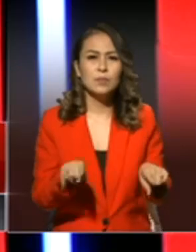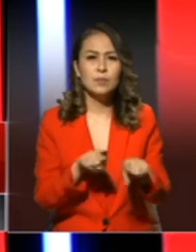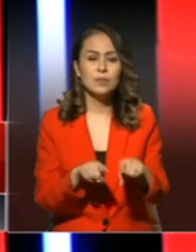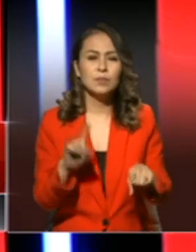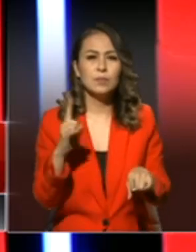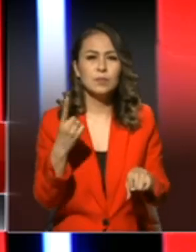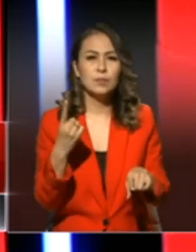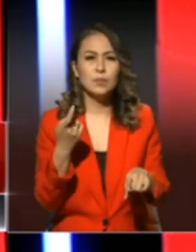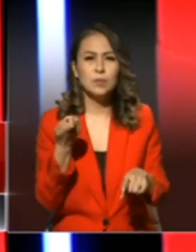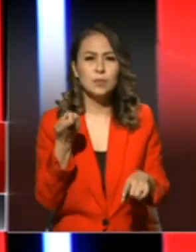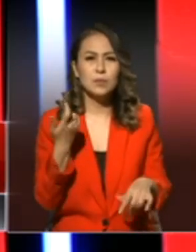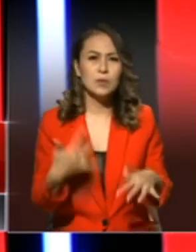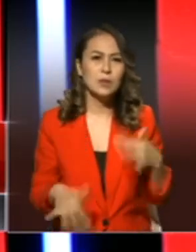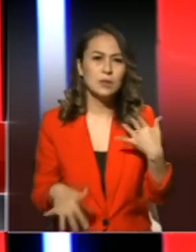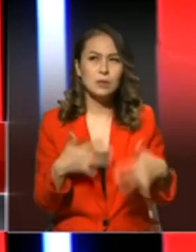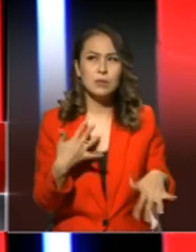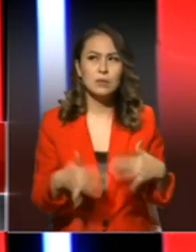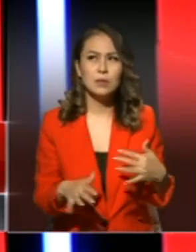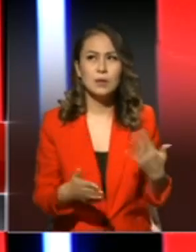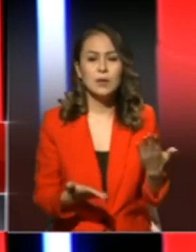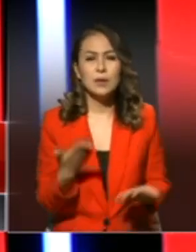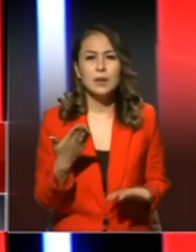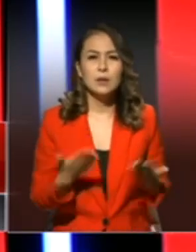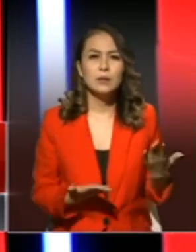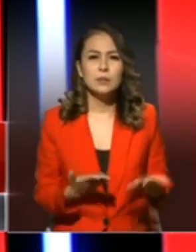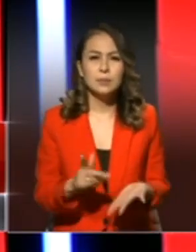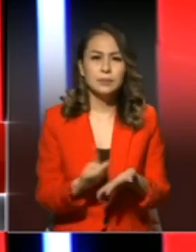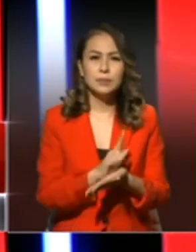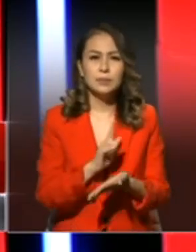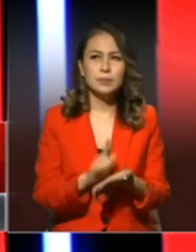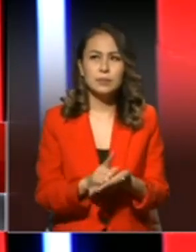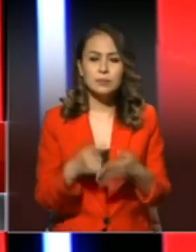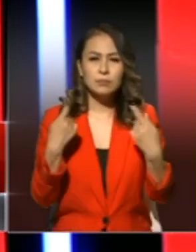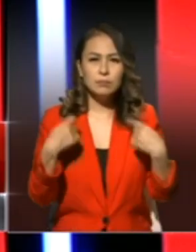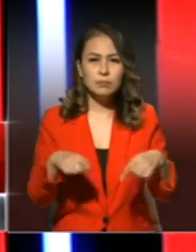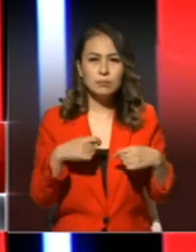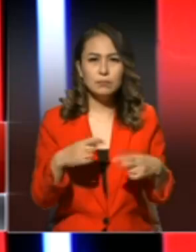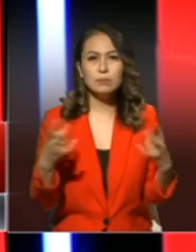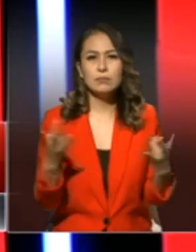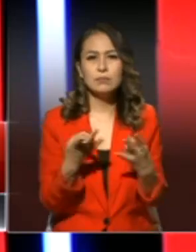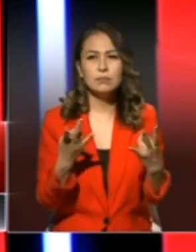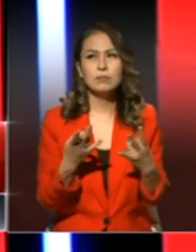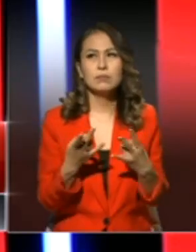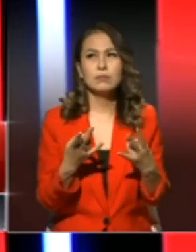неге ақсаң бізде? Әлде жаңағыдай міндетті түрде біз сатуымыз керек деген сияқты бір